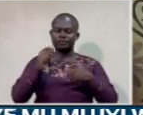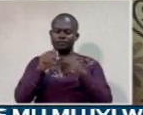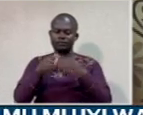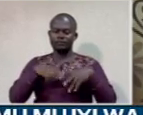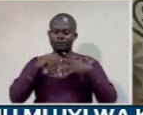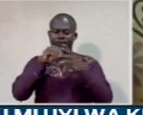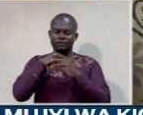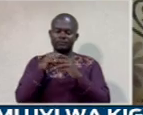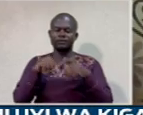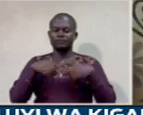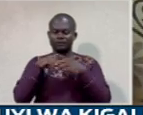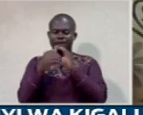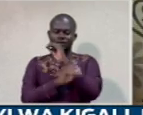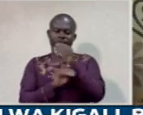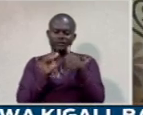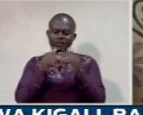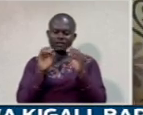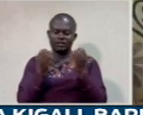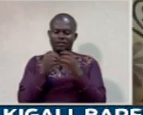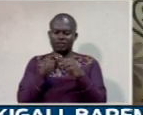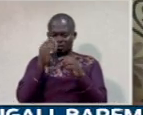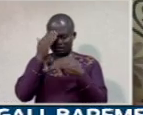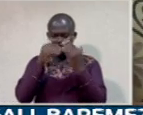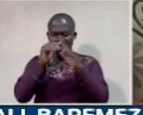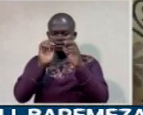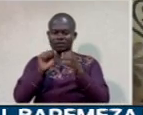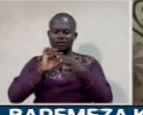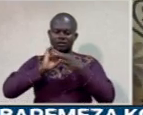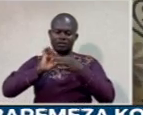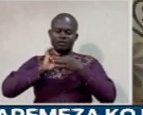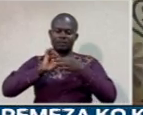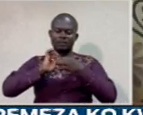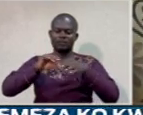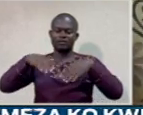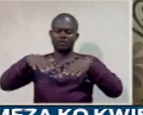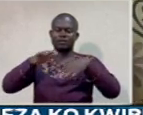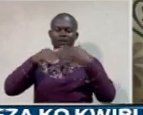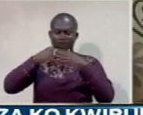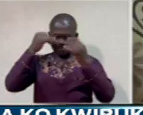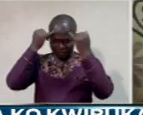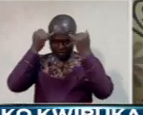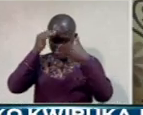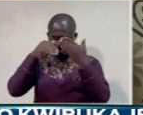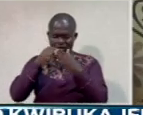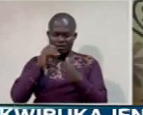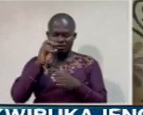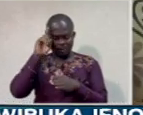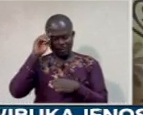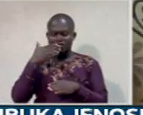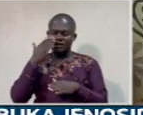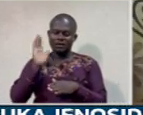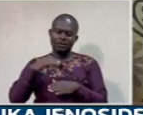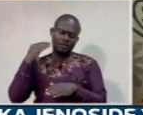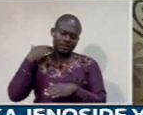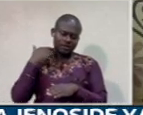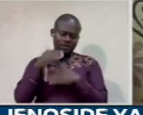abadutuyemo abanyamahanga n'imiryango itandukanye kugira ngo dufatanye kwamagana ideologe nangwa ingengabitekerezo ya